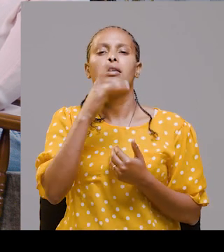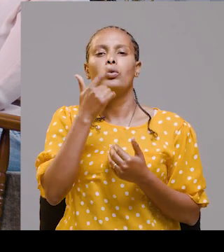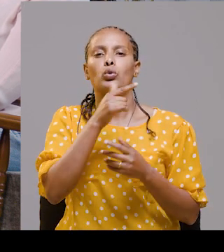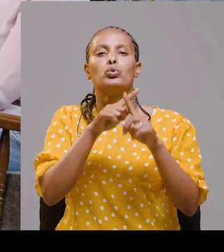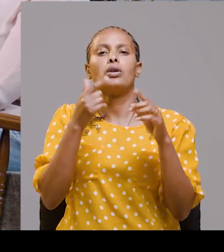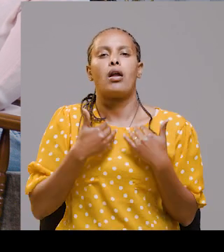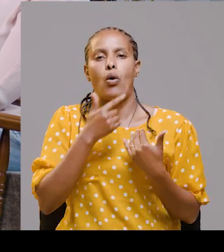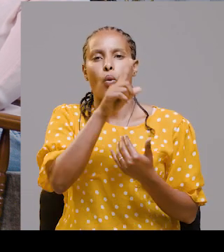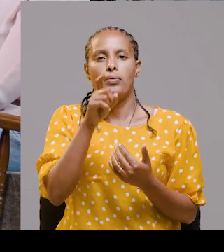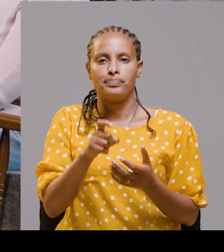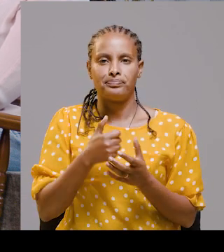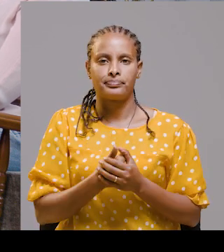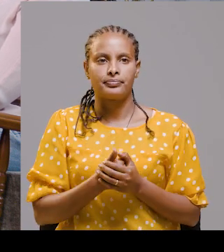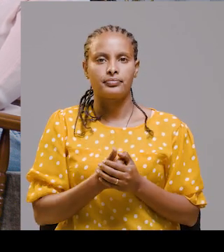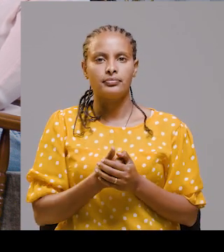ተላለ